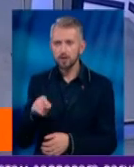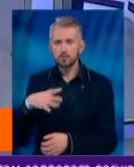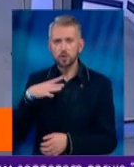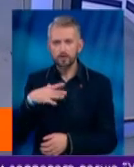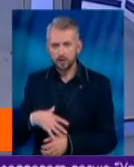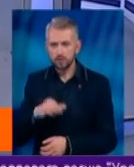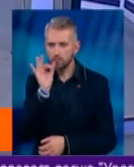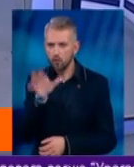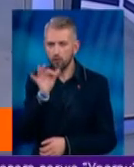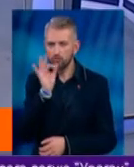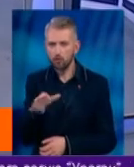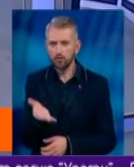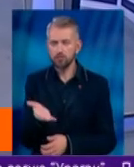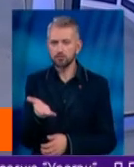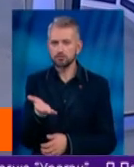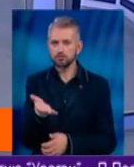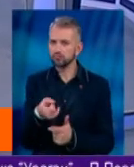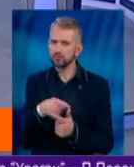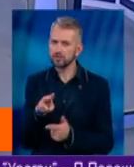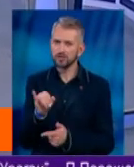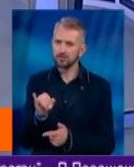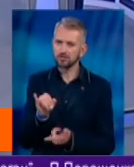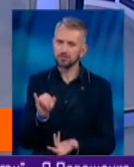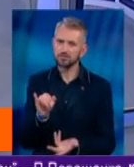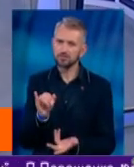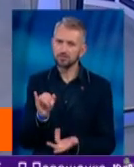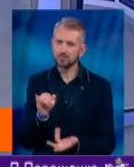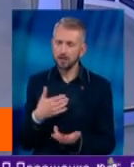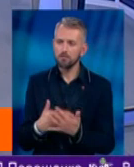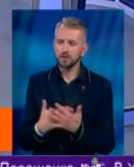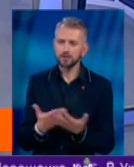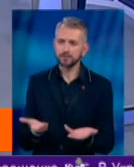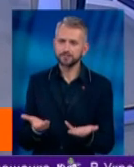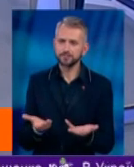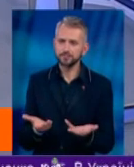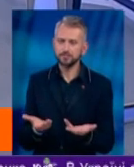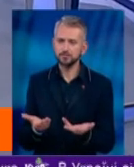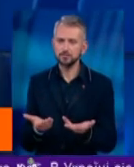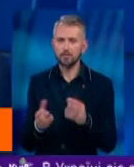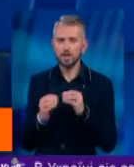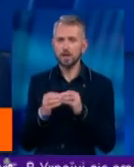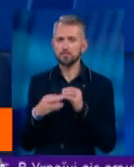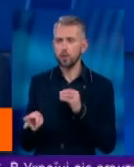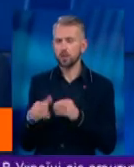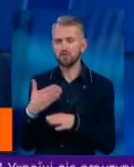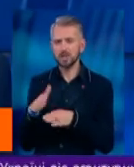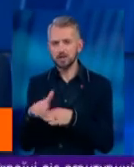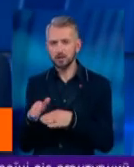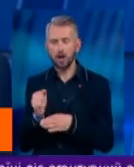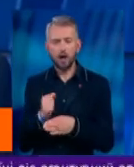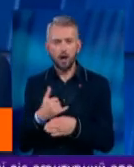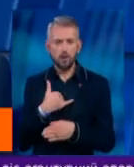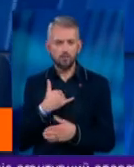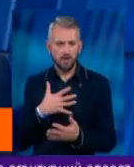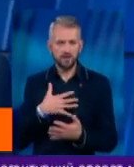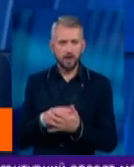доведеться пробачати фактично чи ні. Ну, ось приклад, так, скажімо, там 10 мільйонів кредит, а активів